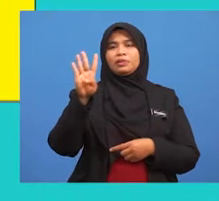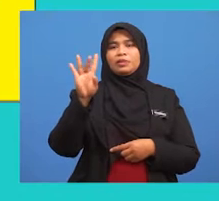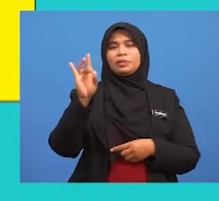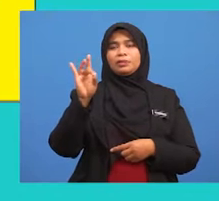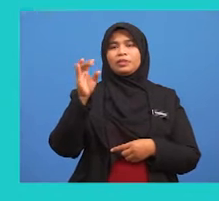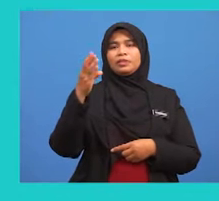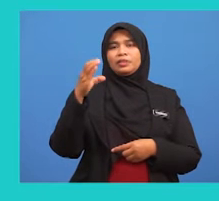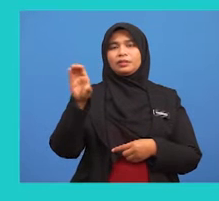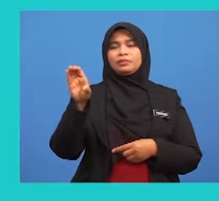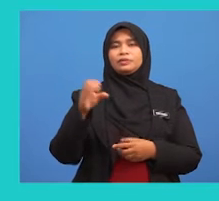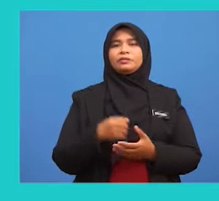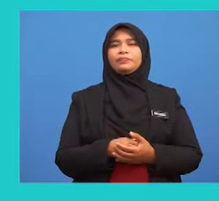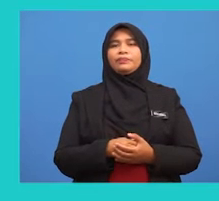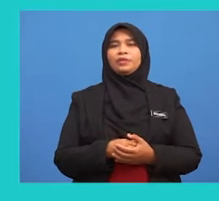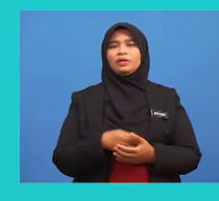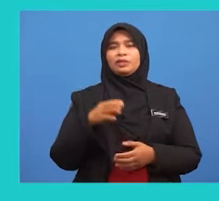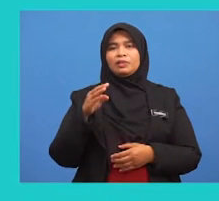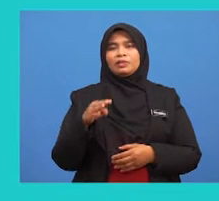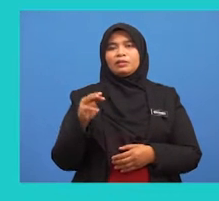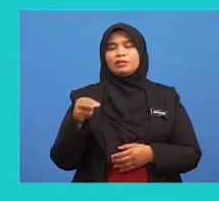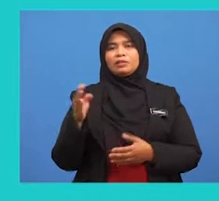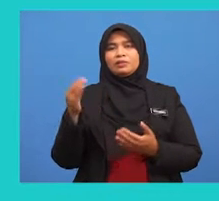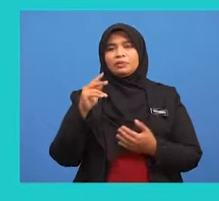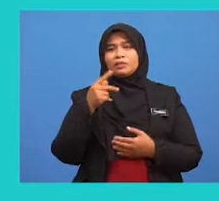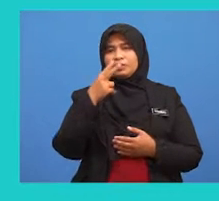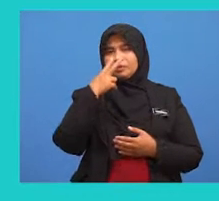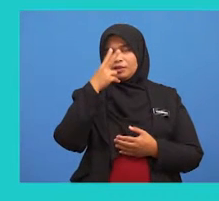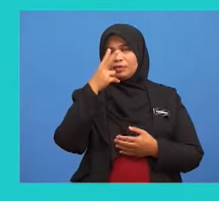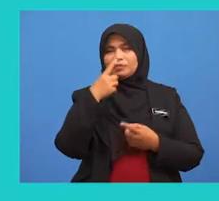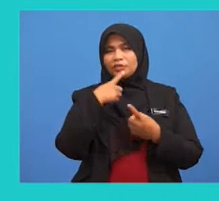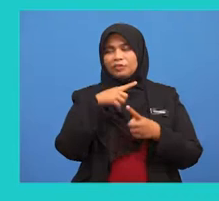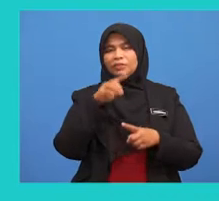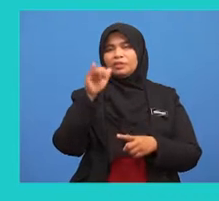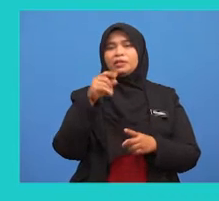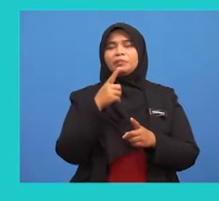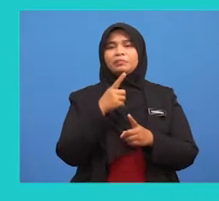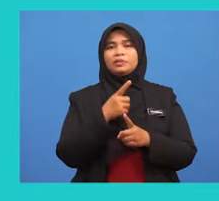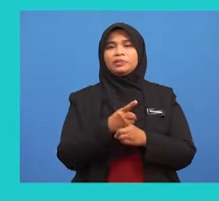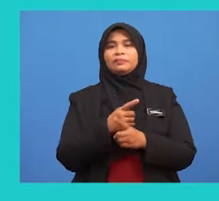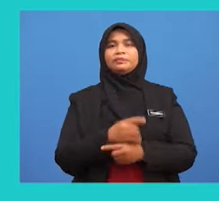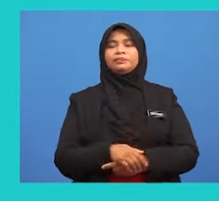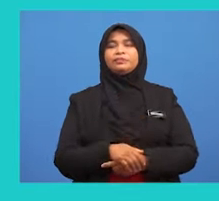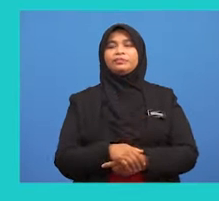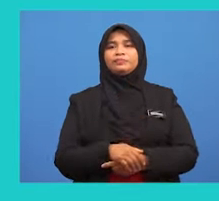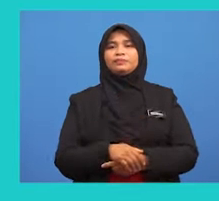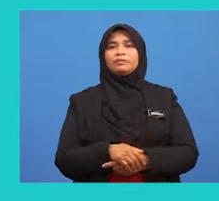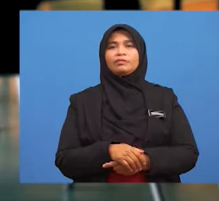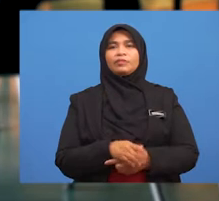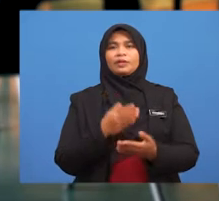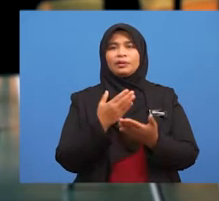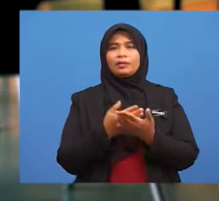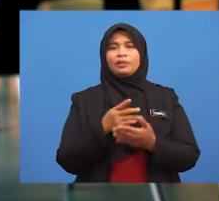RM4,800. Murid-murid, jom kita lihat jawapan yang betul dan lengkap. Baiklah